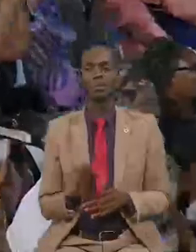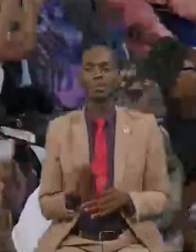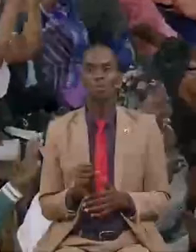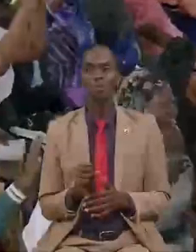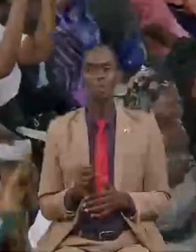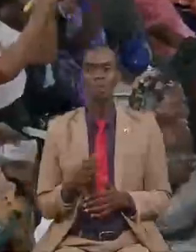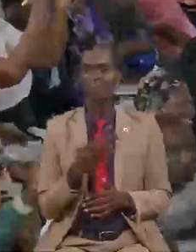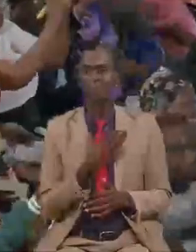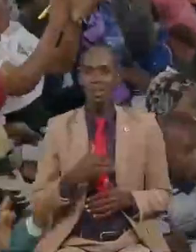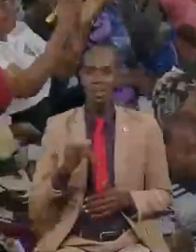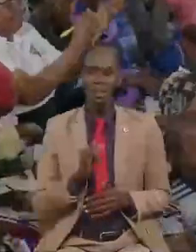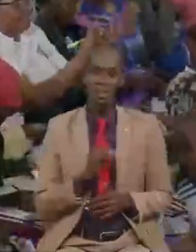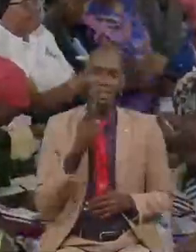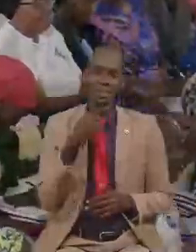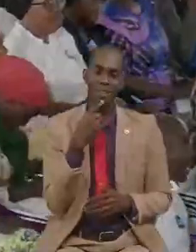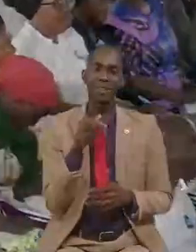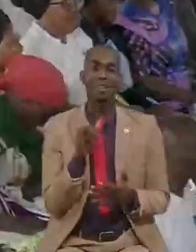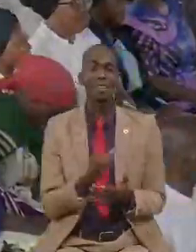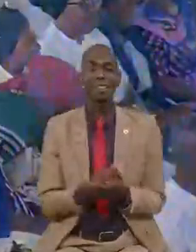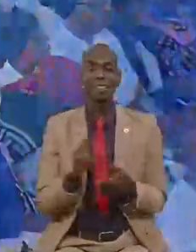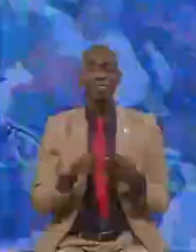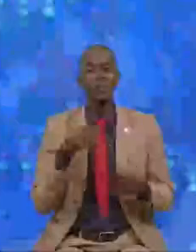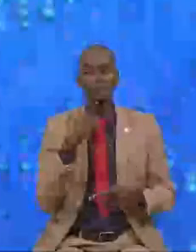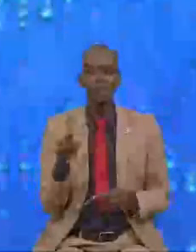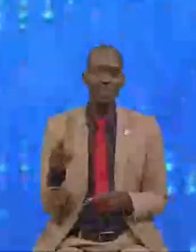Je le dis pour te dire